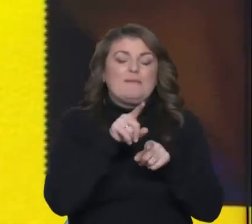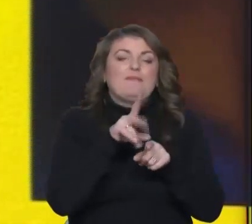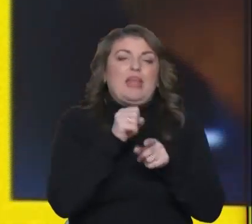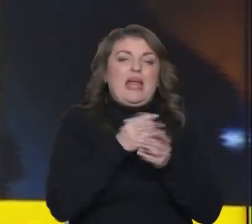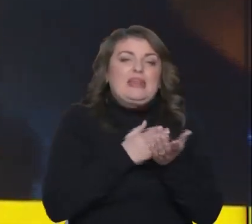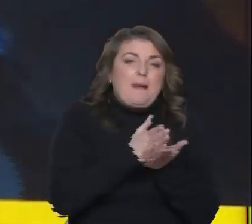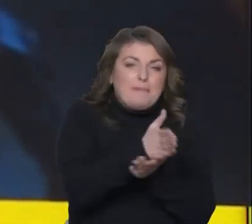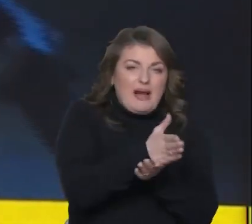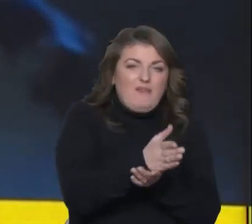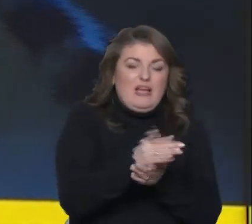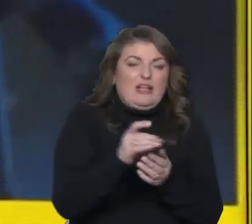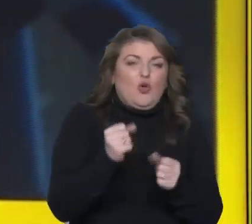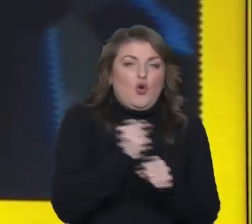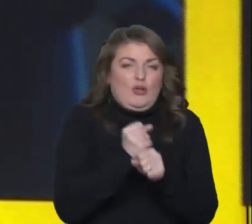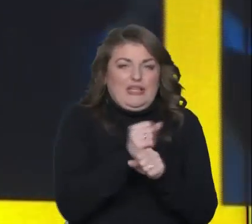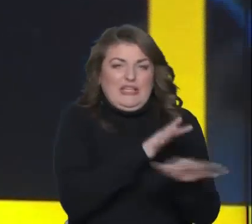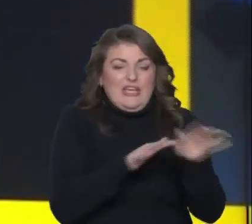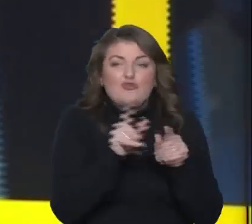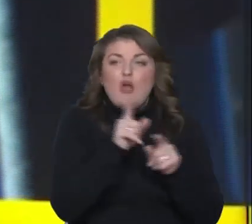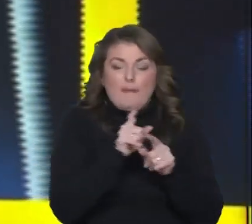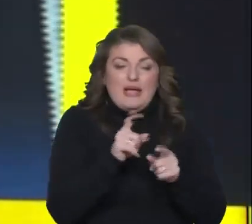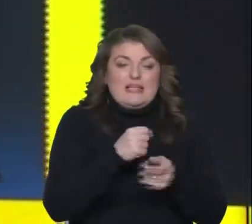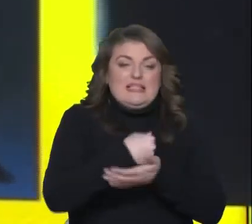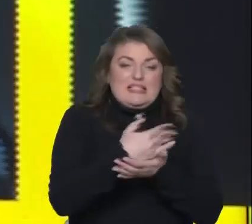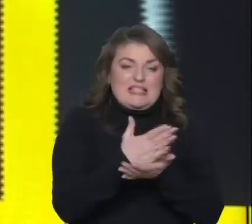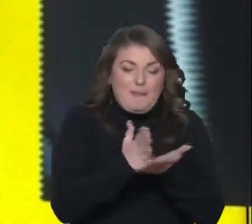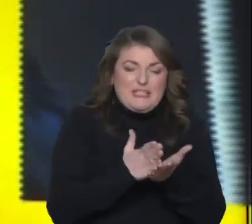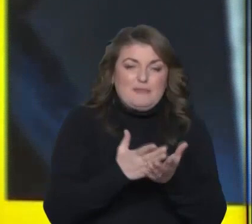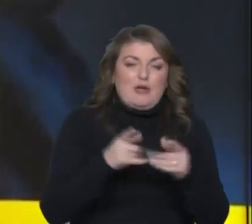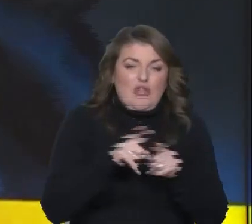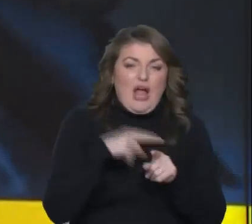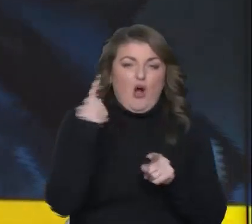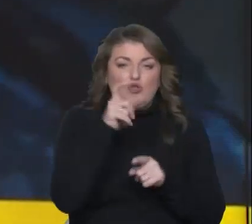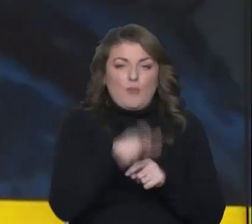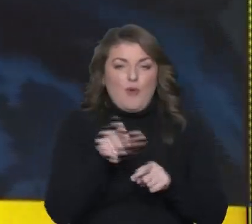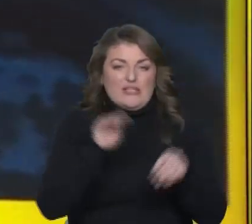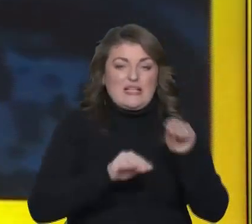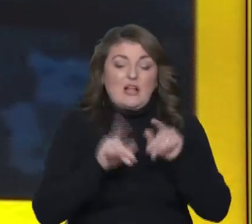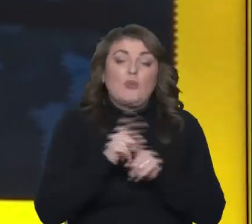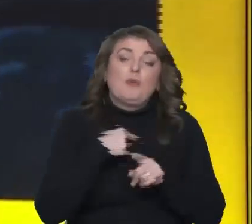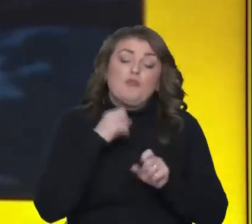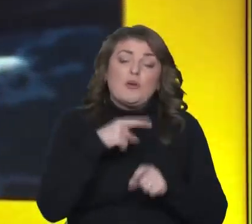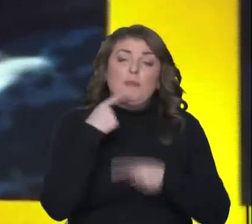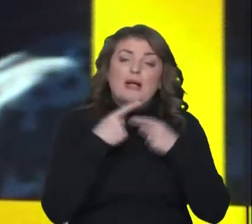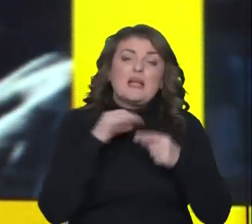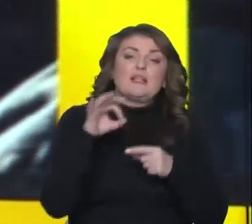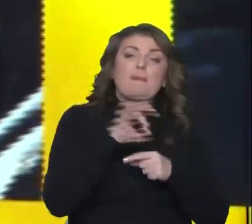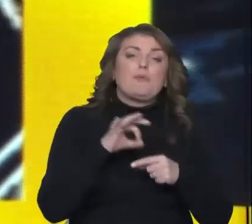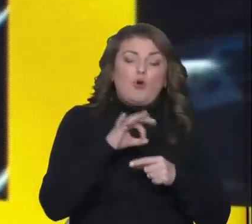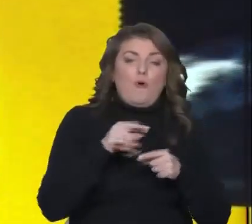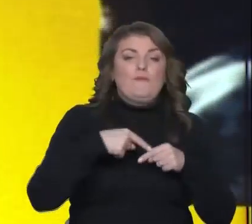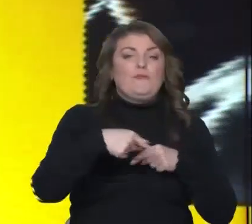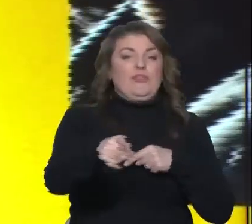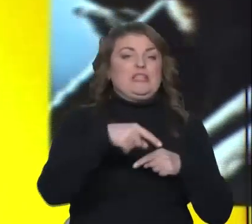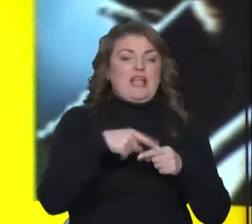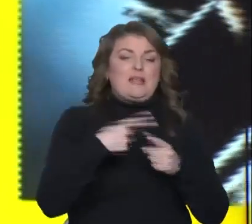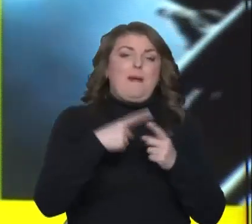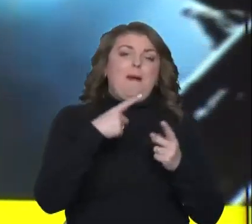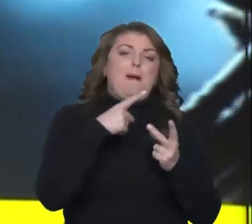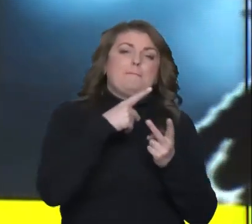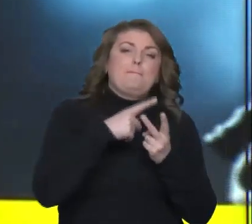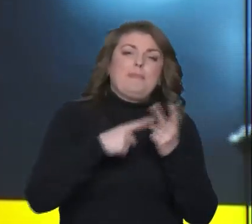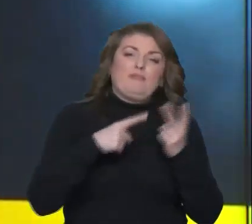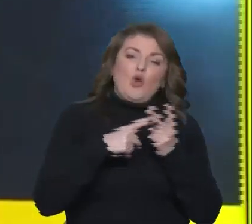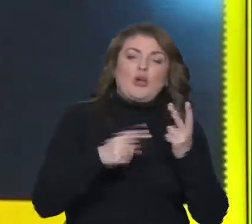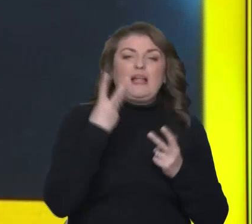щоб унебезпечити безпосередньо знов таки особовий склад. І тоді ми можемо казати вже про відстані